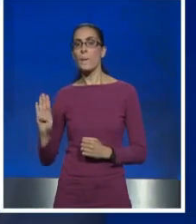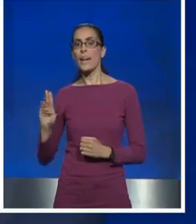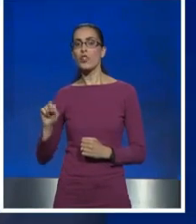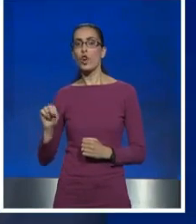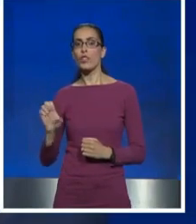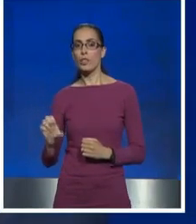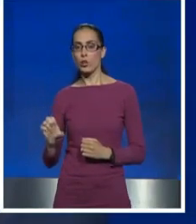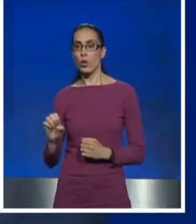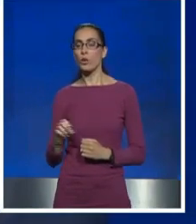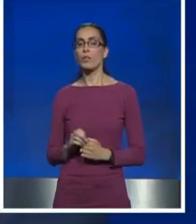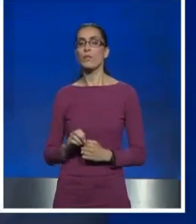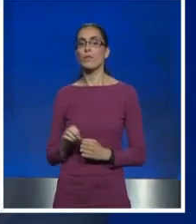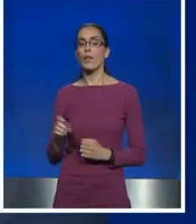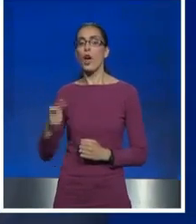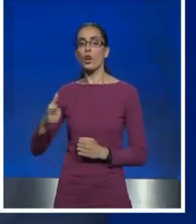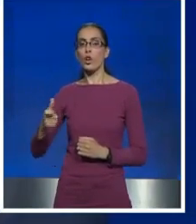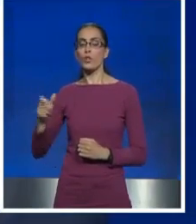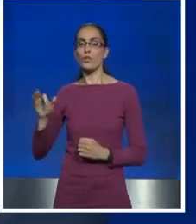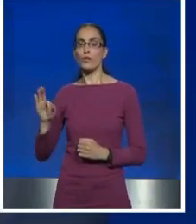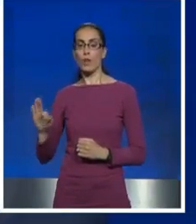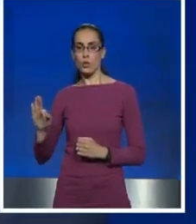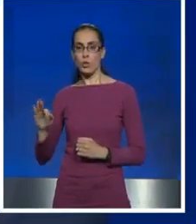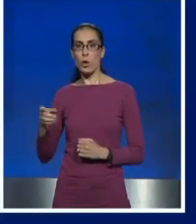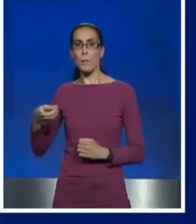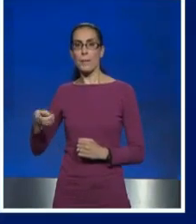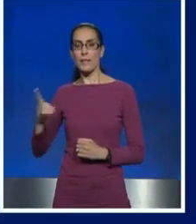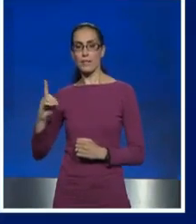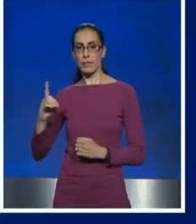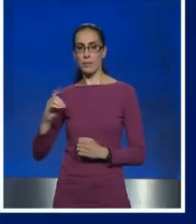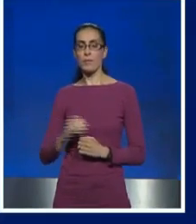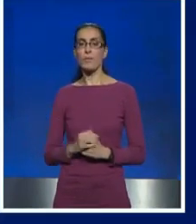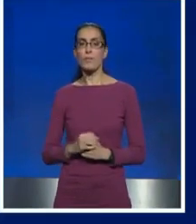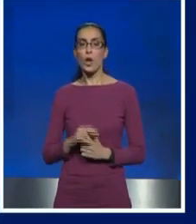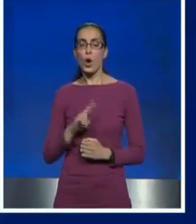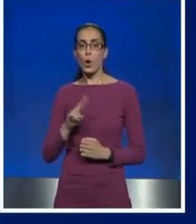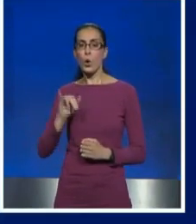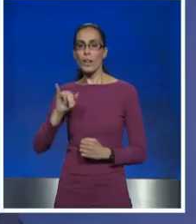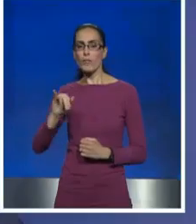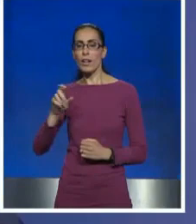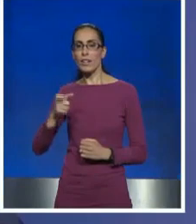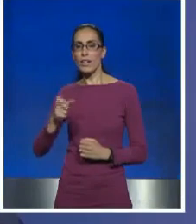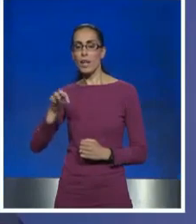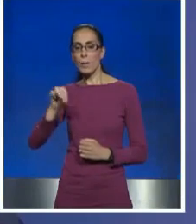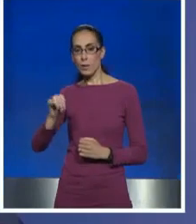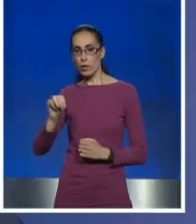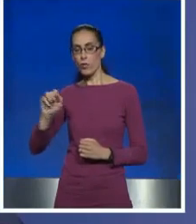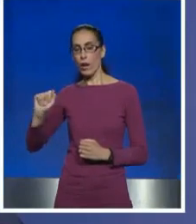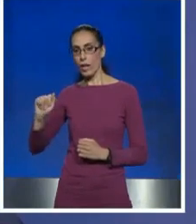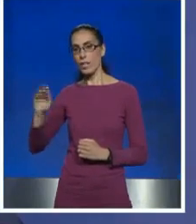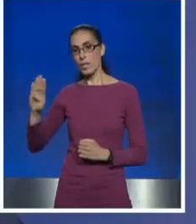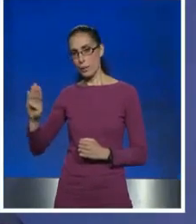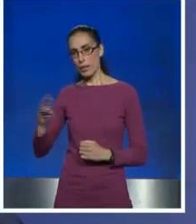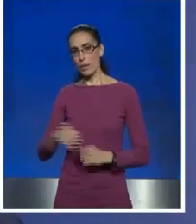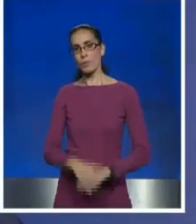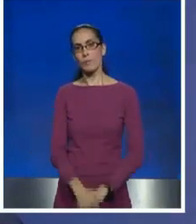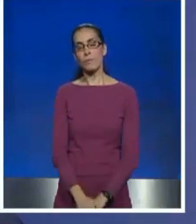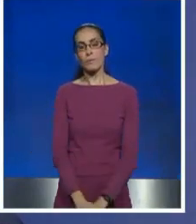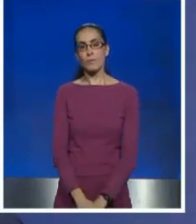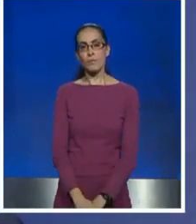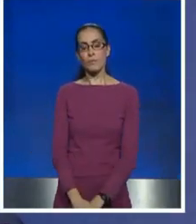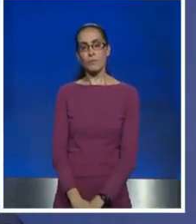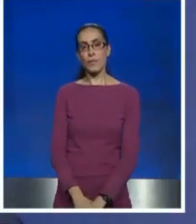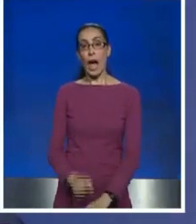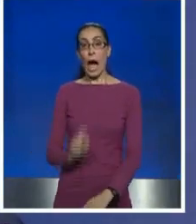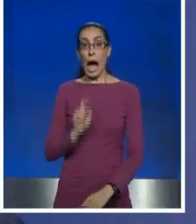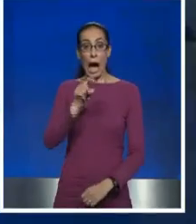Ego, Godfrey Farrugia mill-Partit Demokratiku u Ivan Grekmentov minn Alleanza Bidla. Għada